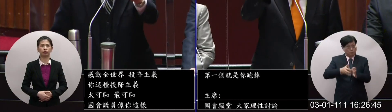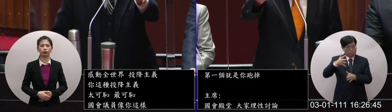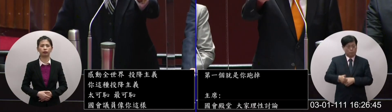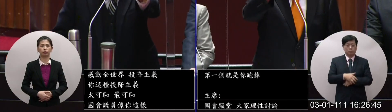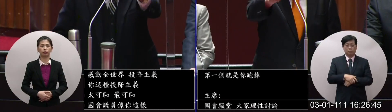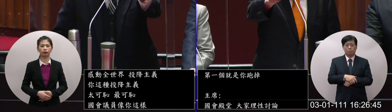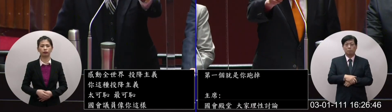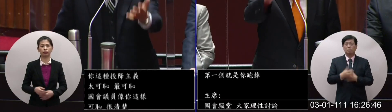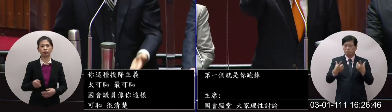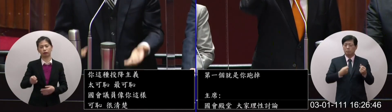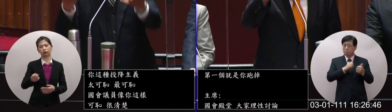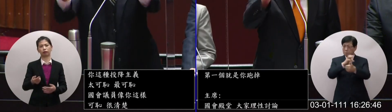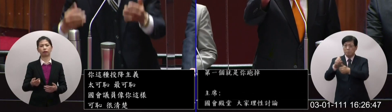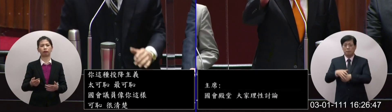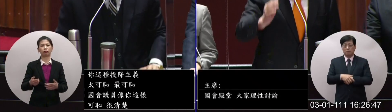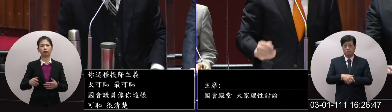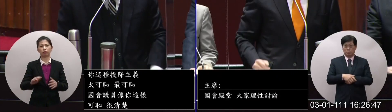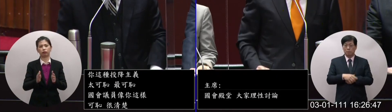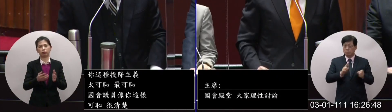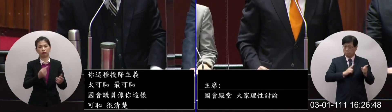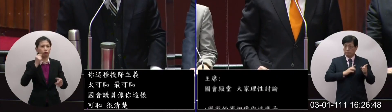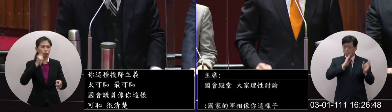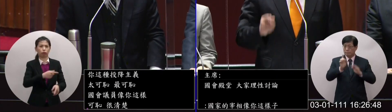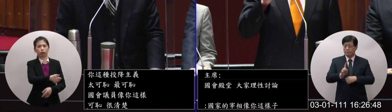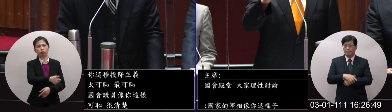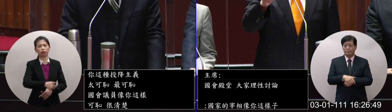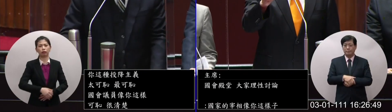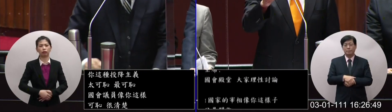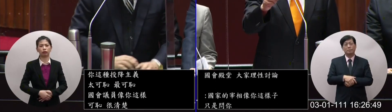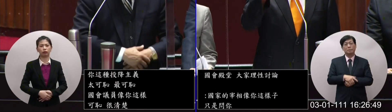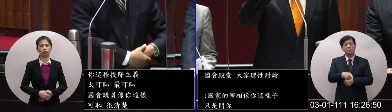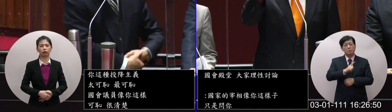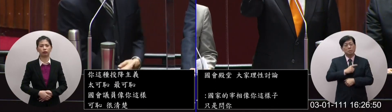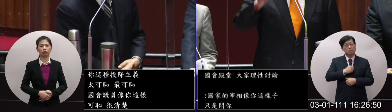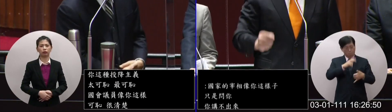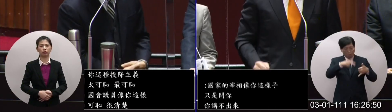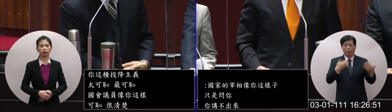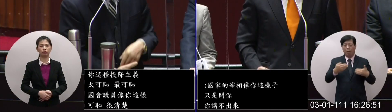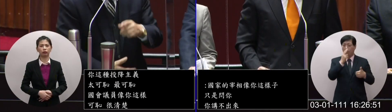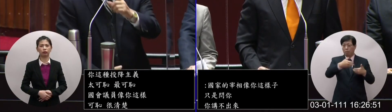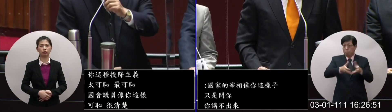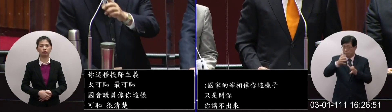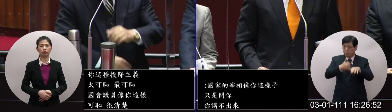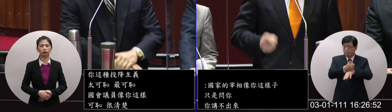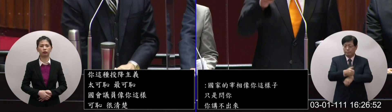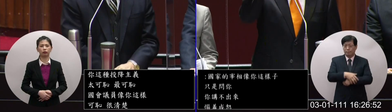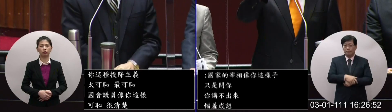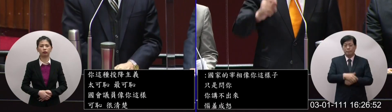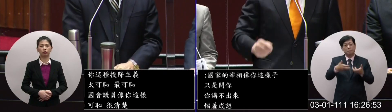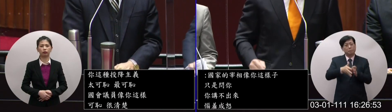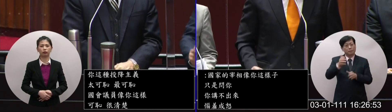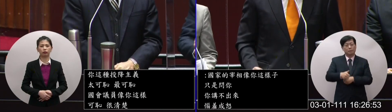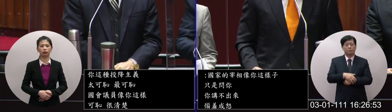是叫你那样讲， 知道你 就会有这种态度，早就被俄罗斯拿走了， 知道你会有这种态度，所以才请部长来。部